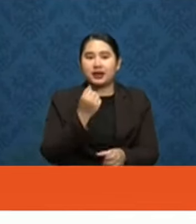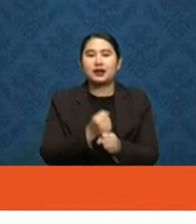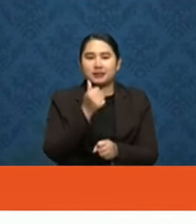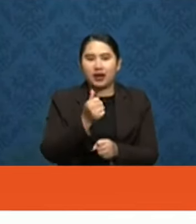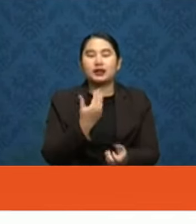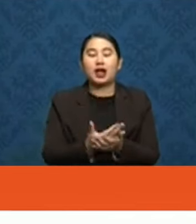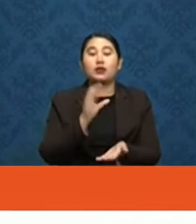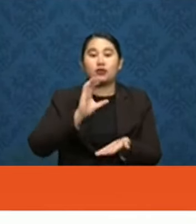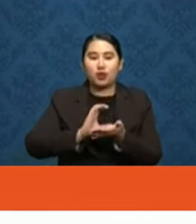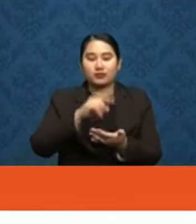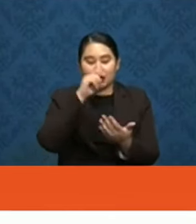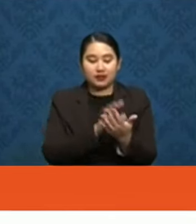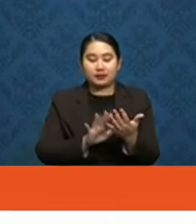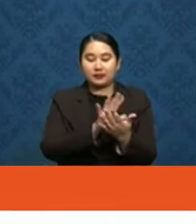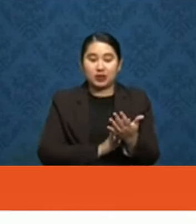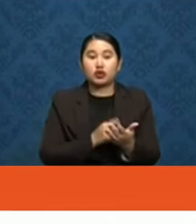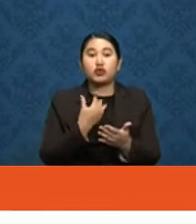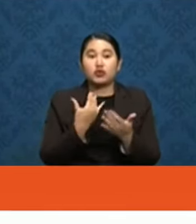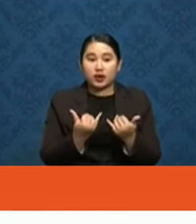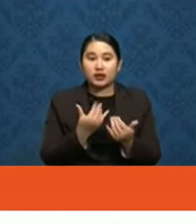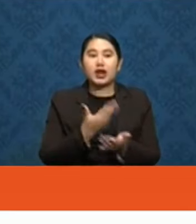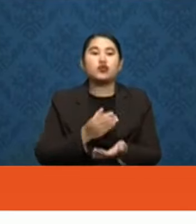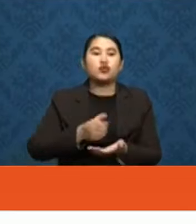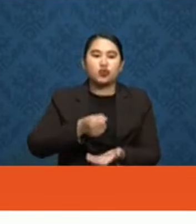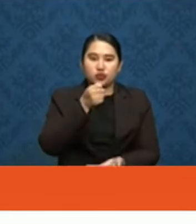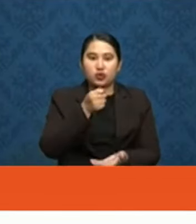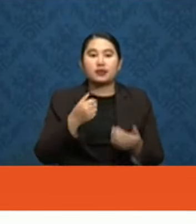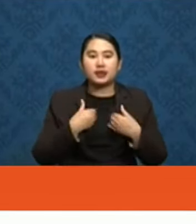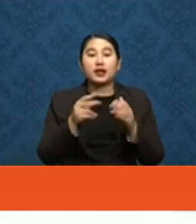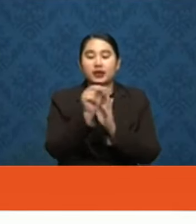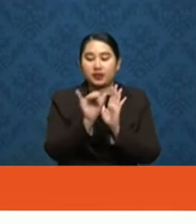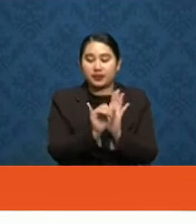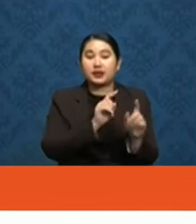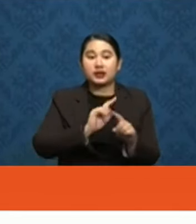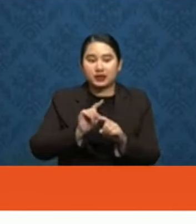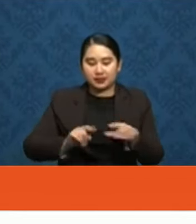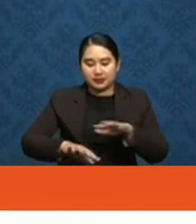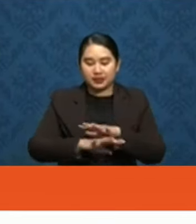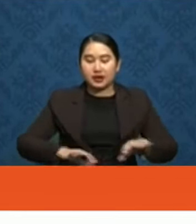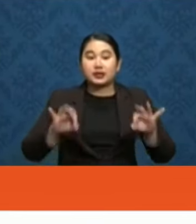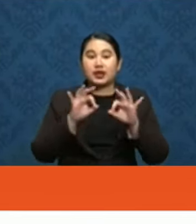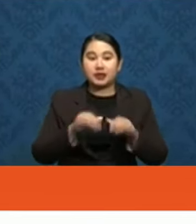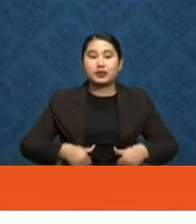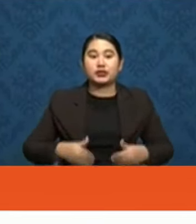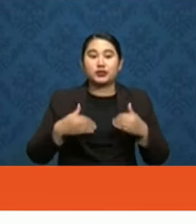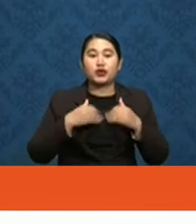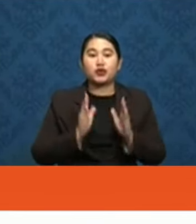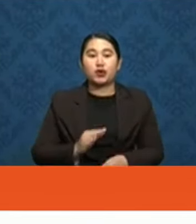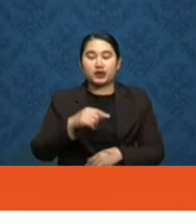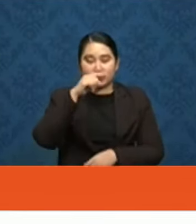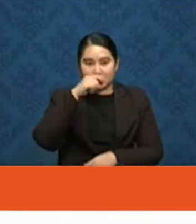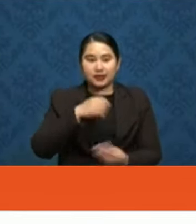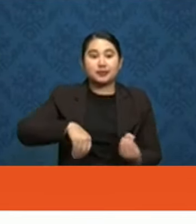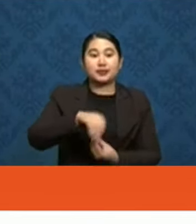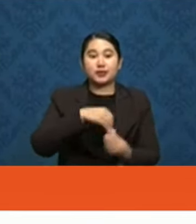ประมาณของประเทศไทยที่มีอยู่ในปัจจุบันนโยบายต่างๆเป็นรากฐานที่สำคัญที่จะให้คนไทยลืมตาอ้าปาก